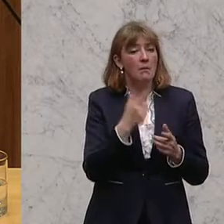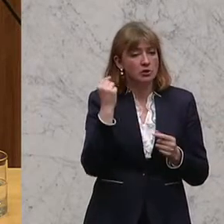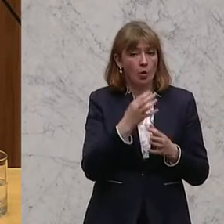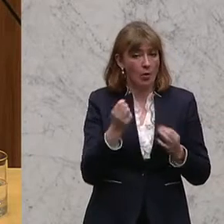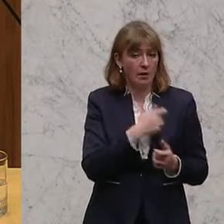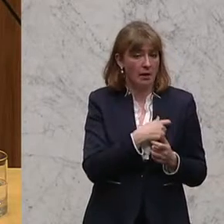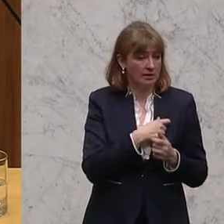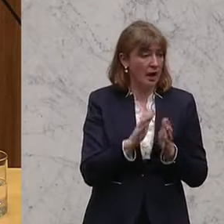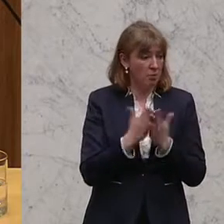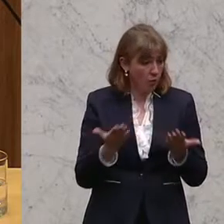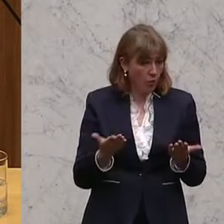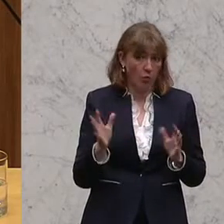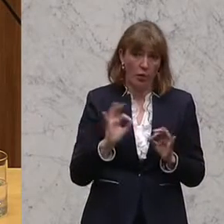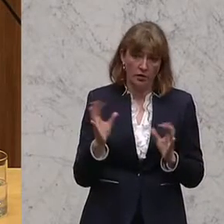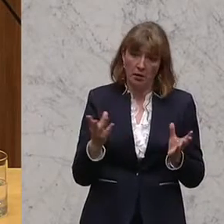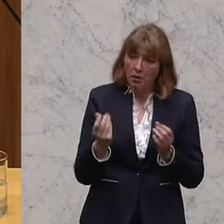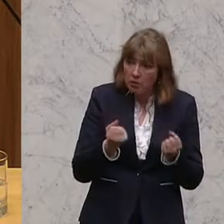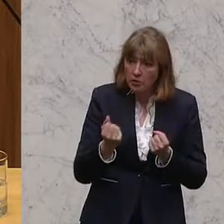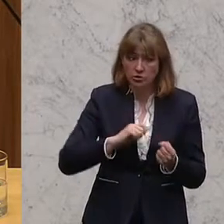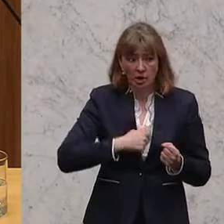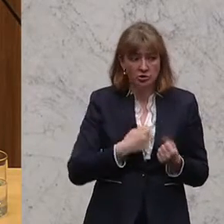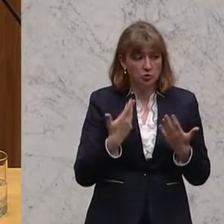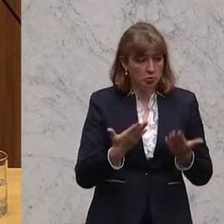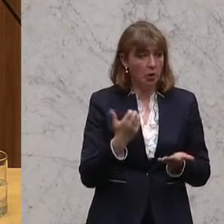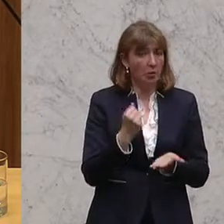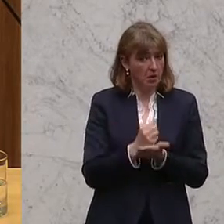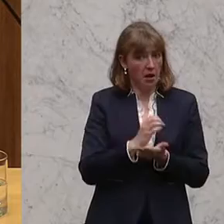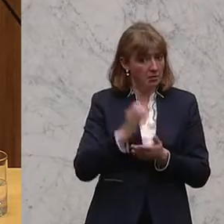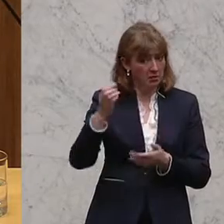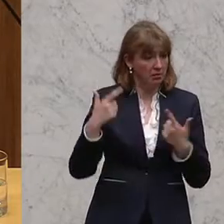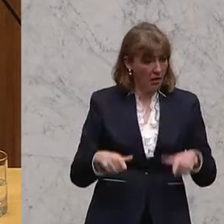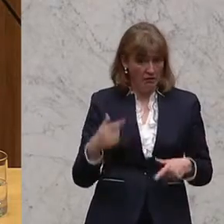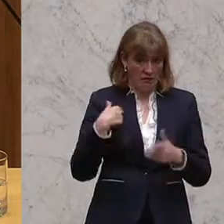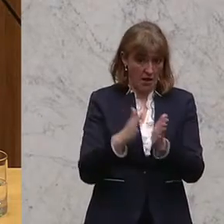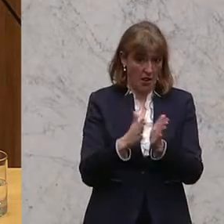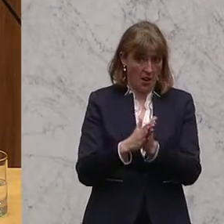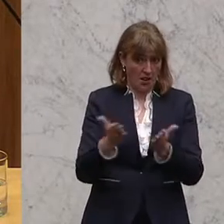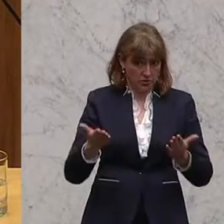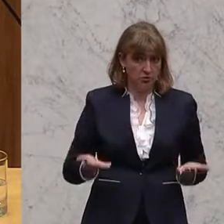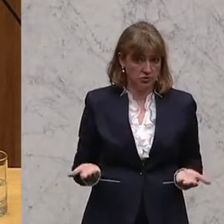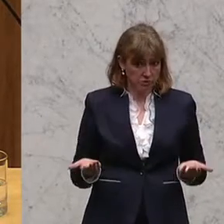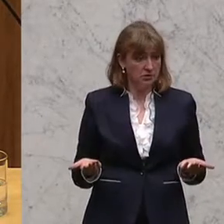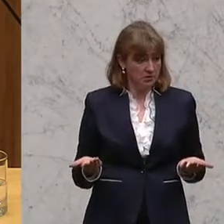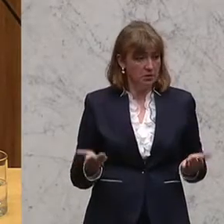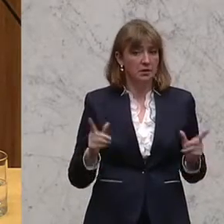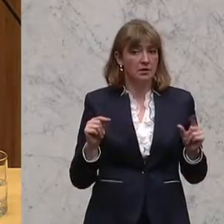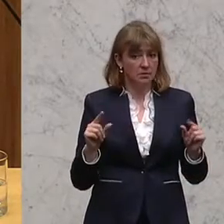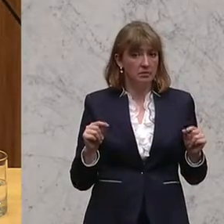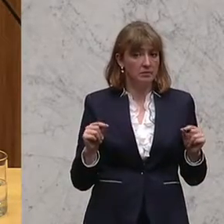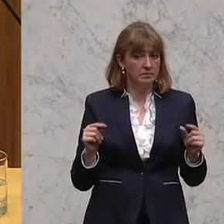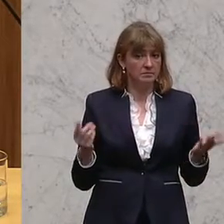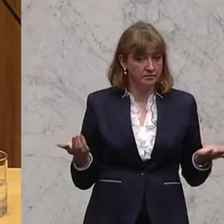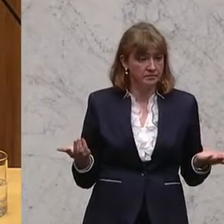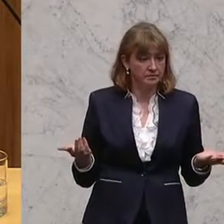und vielleicht einmal auch Menschen mit einer politischen Gesinnung auch einmal solche Ämter bekleiden können. Darum Sie noch geklatscht. Also, die Transparenz